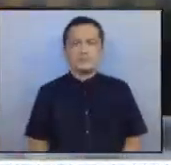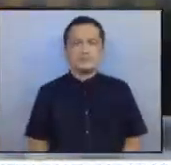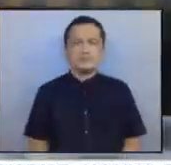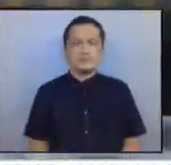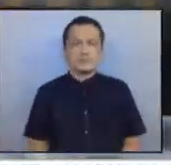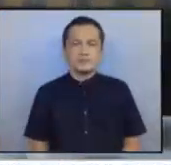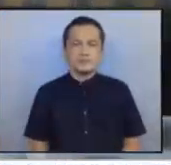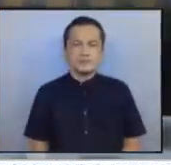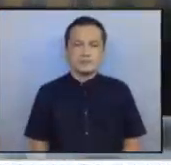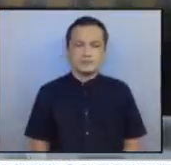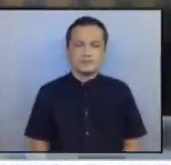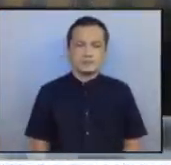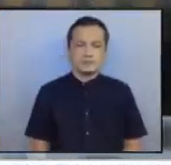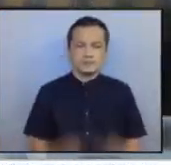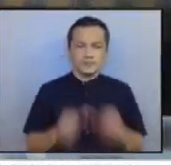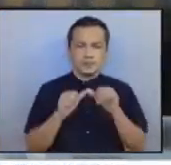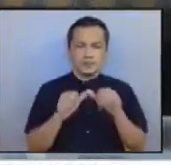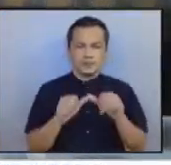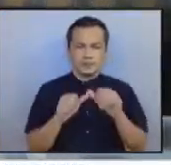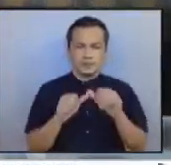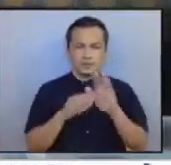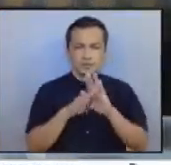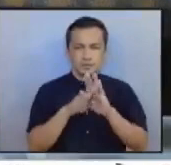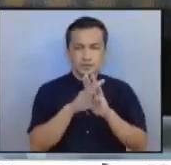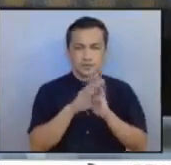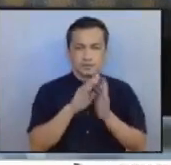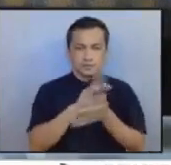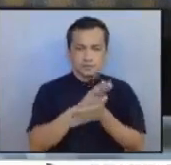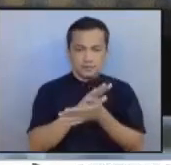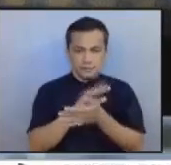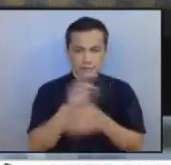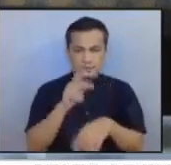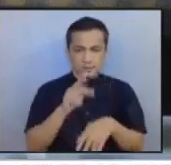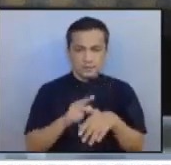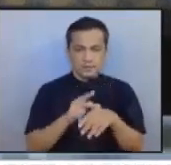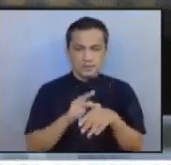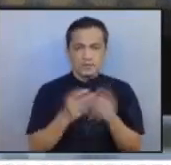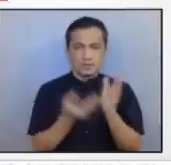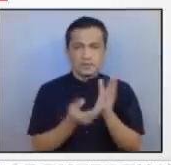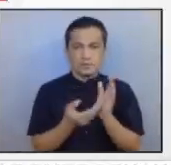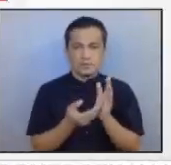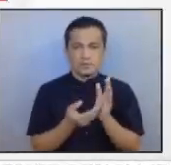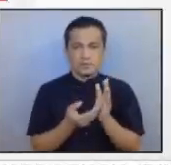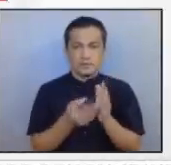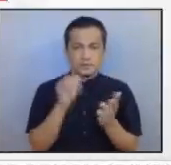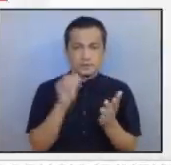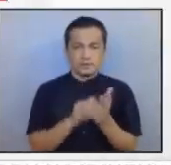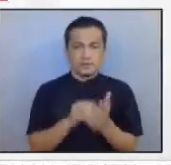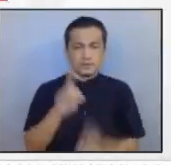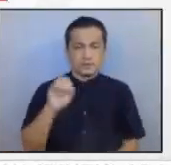Patuloy na tumataas po ang kaso ng COVID-19 sa bansa. Katunayan, nakapagtala po ang Health Department ng